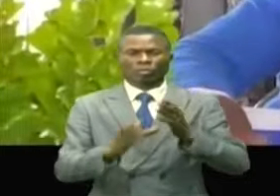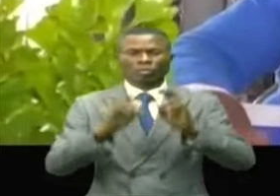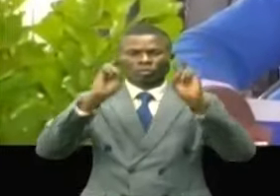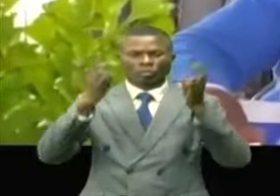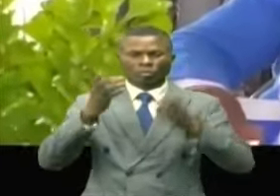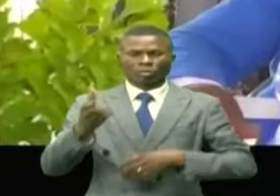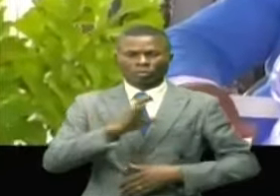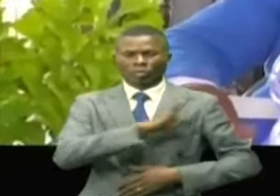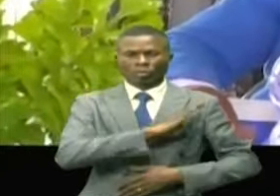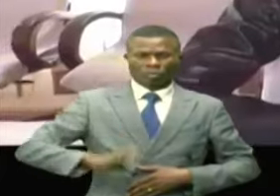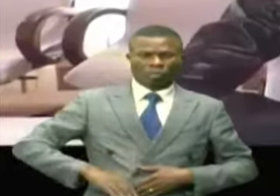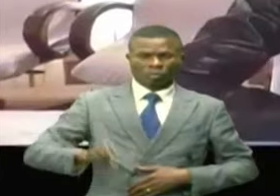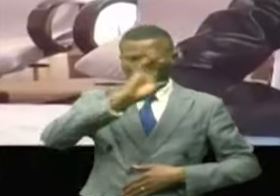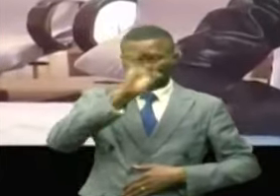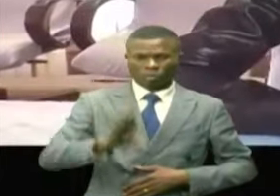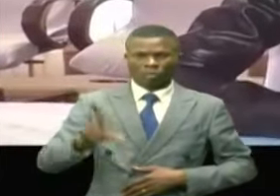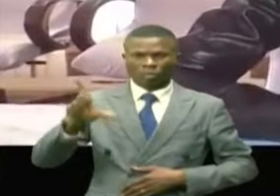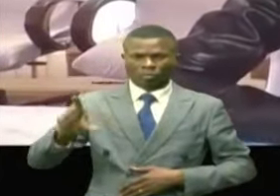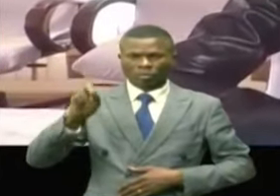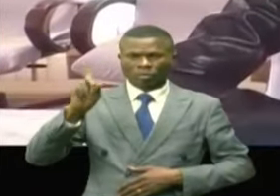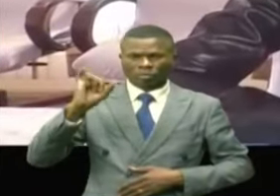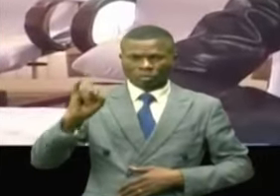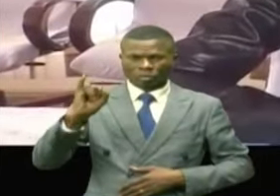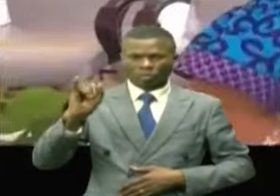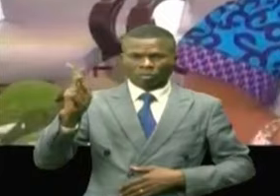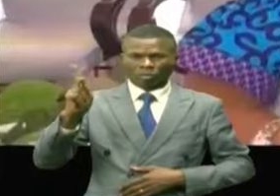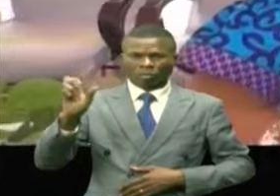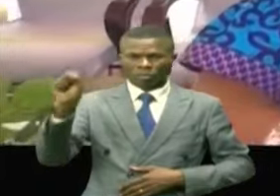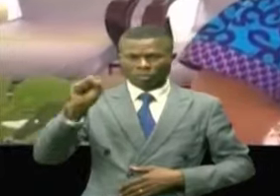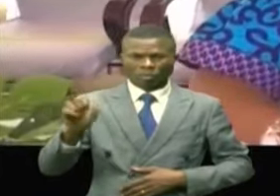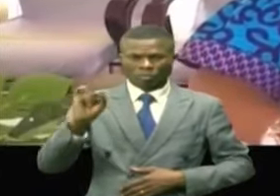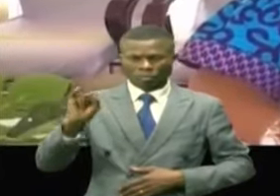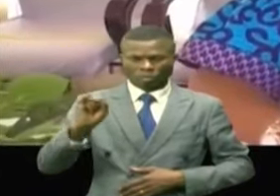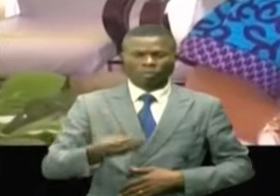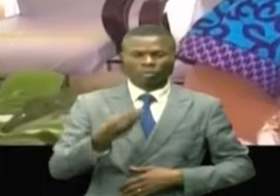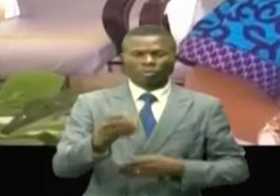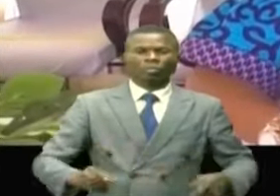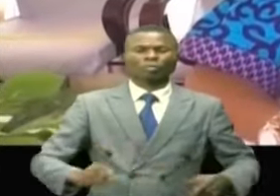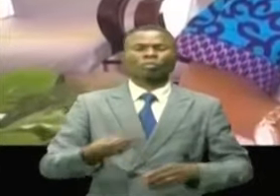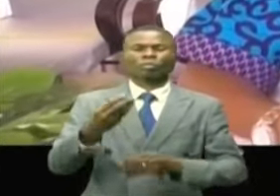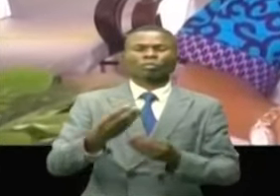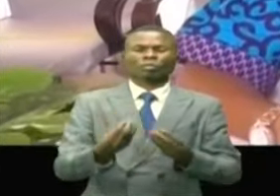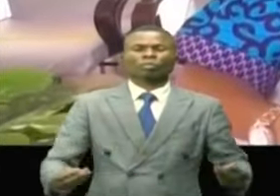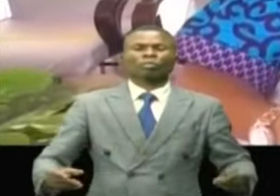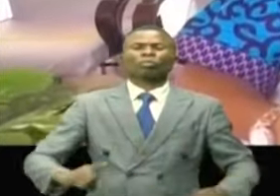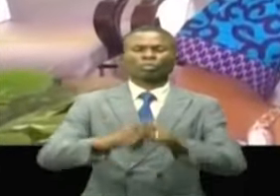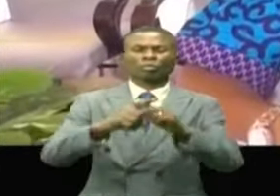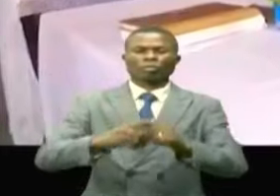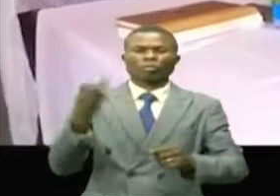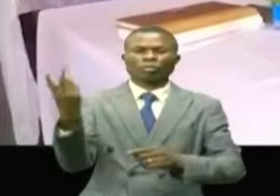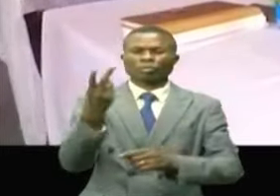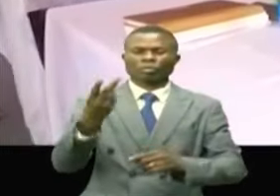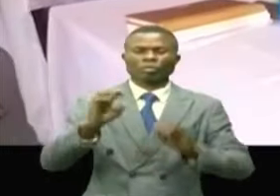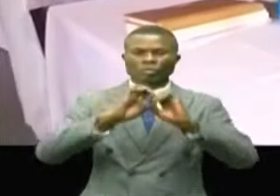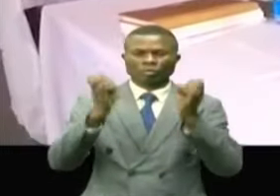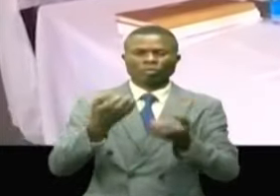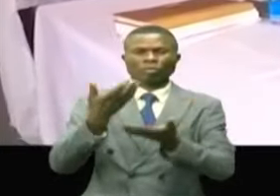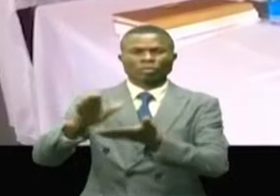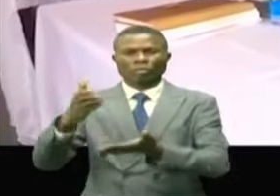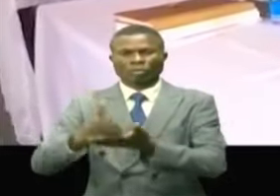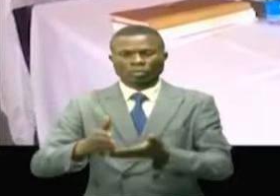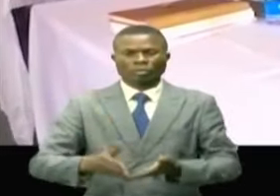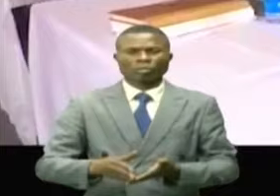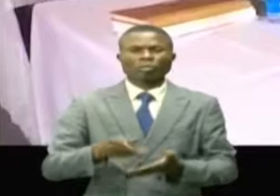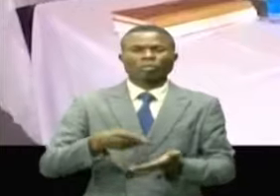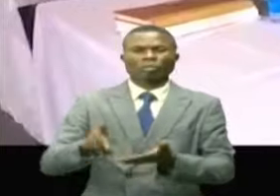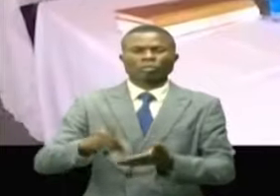bgouè des communes de likcassi et de shitorou il était question de régler les conflits qui opposent les deux entités sous la répartition de la redevance